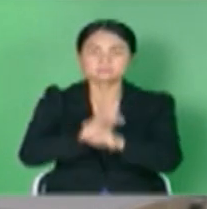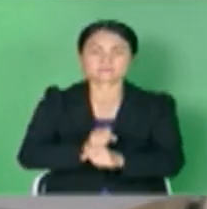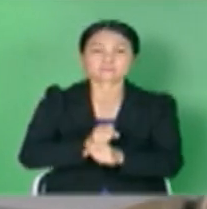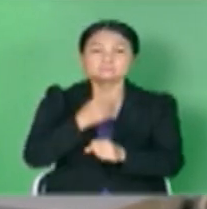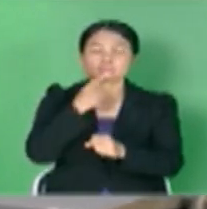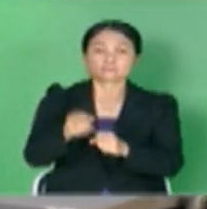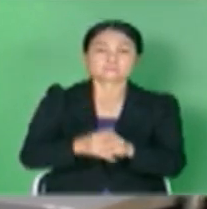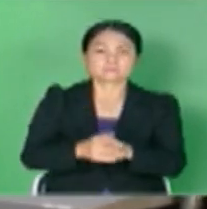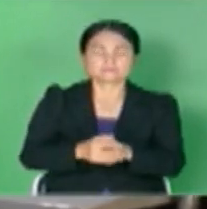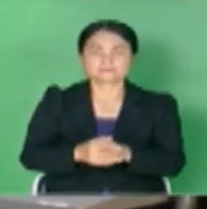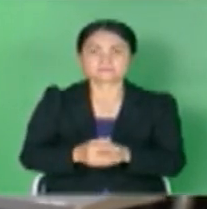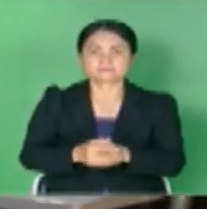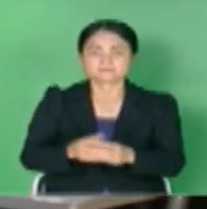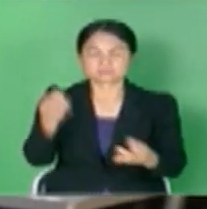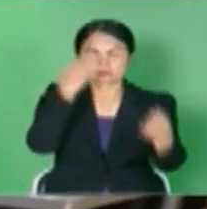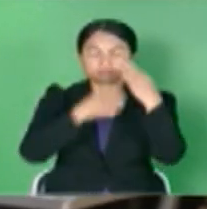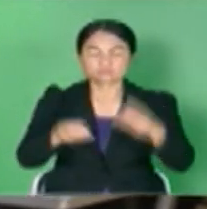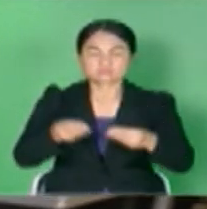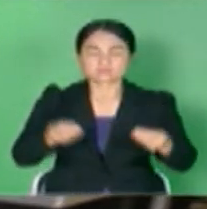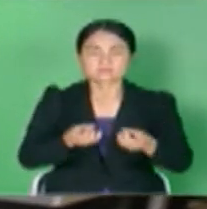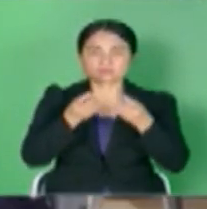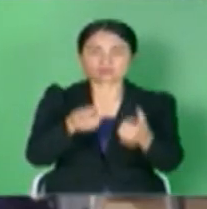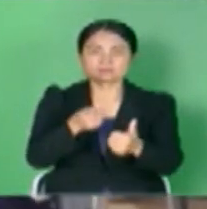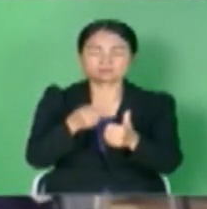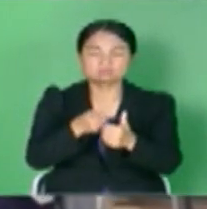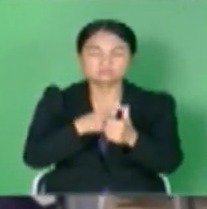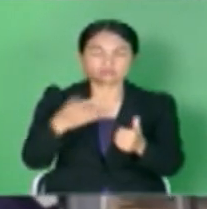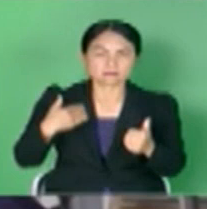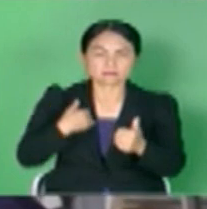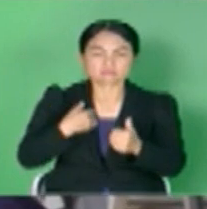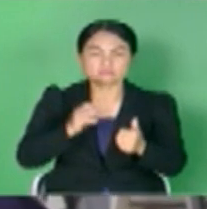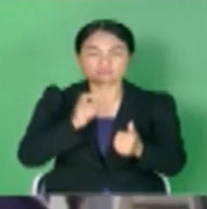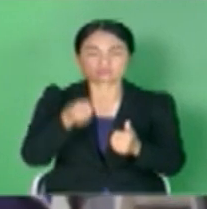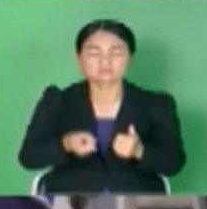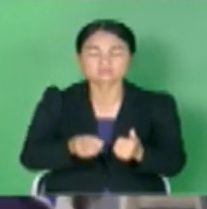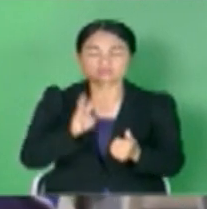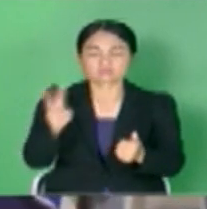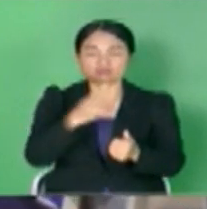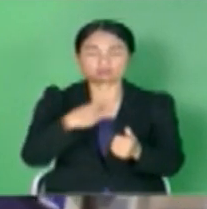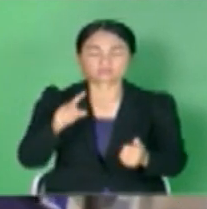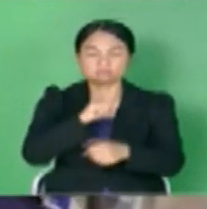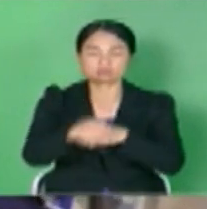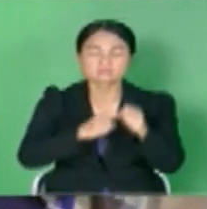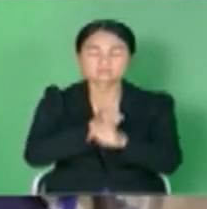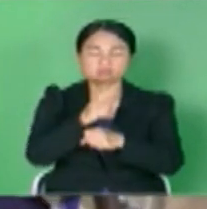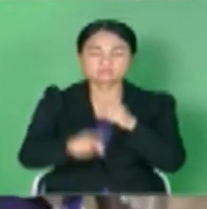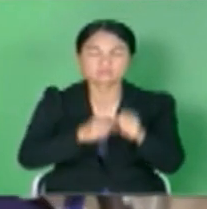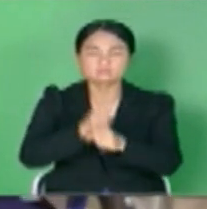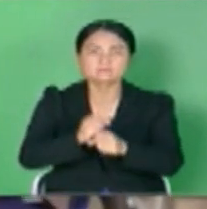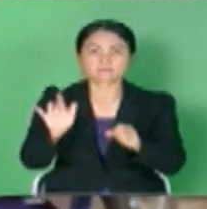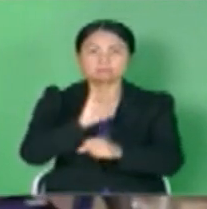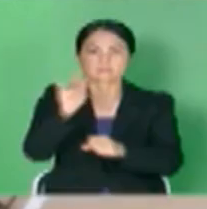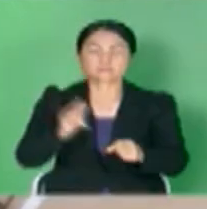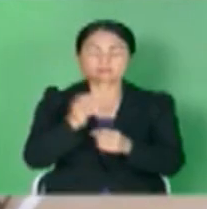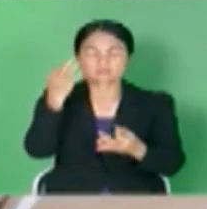បាទគូបញ្ជាក់ថាគ្រឿងស្រវឹងជាមូលហេតុចម្បងដែលបណ្ដាលឲ្យមានអ្នកស្លាប់ប្រមាណ3លាននាក់ក្នុងមួយឆ្នាំមួយឆ្នាំការប្រើ